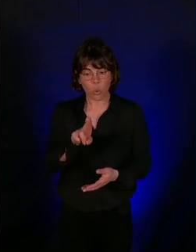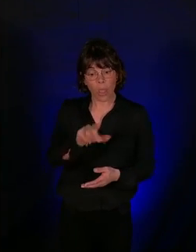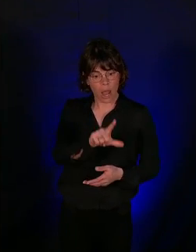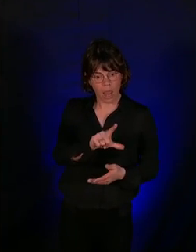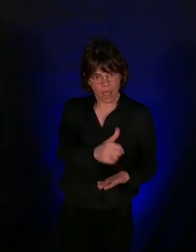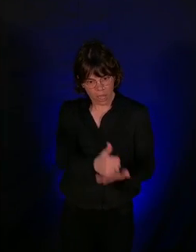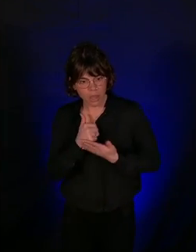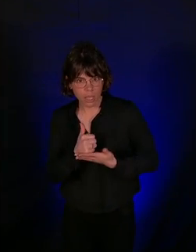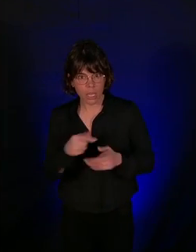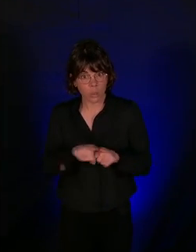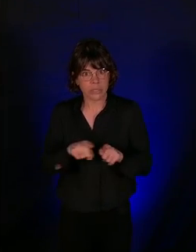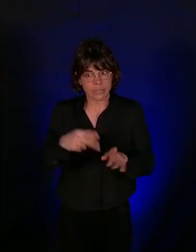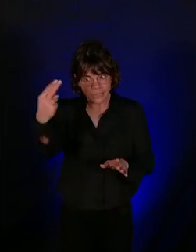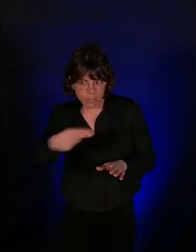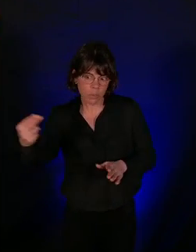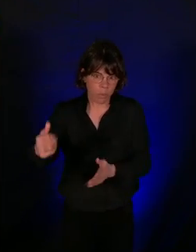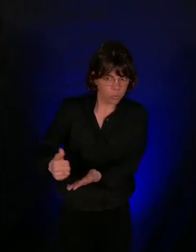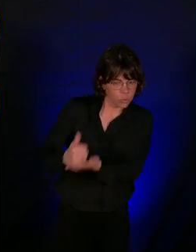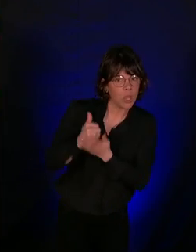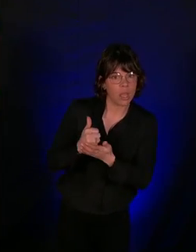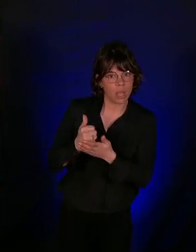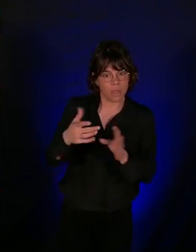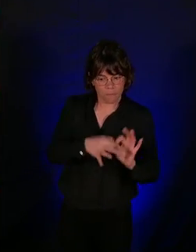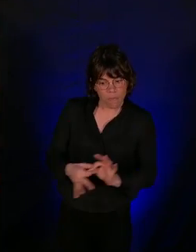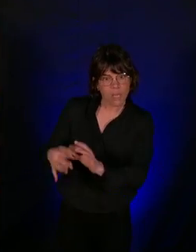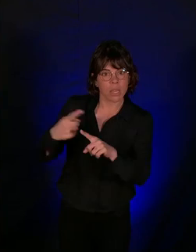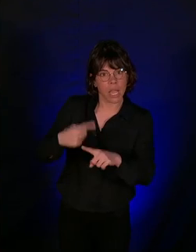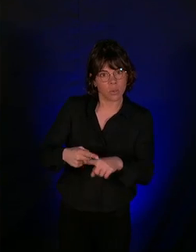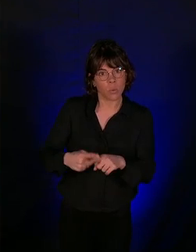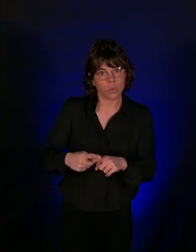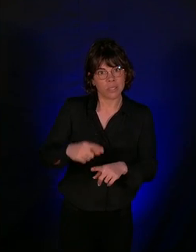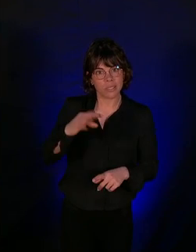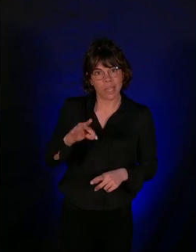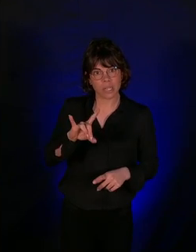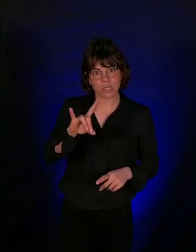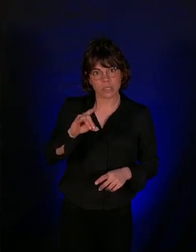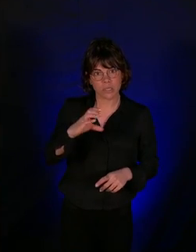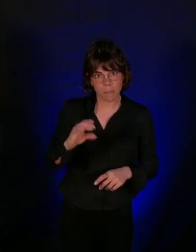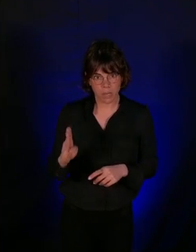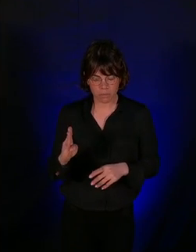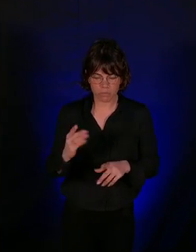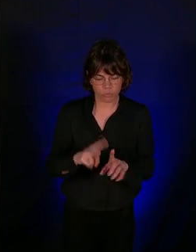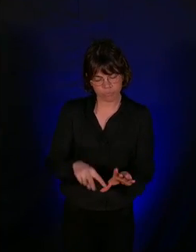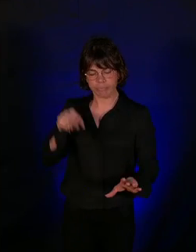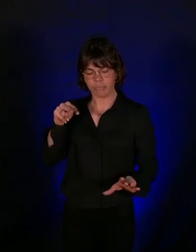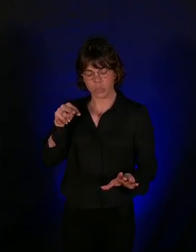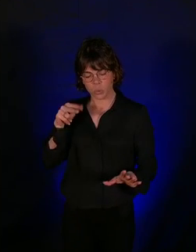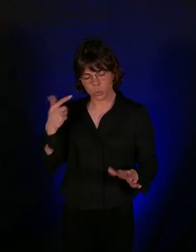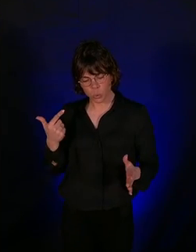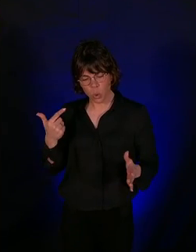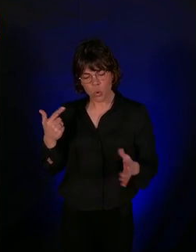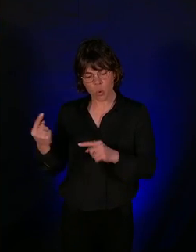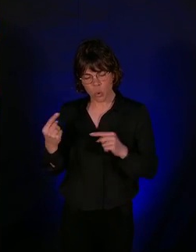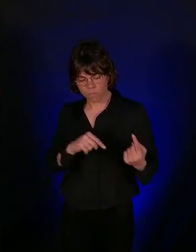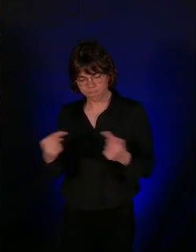appuyé nation nationalement par la Fédération thcb nous a permis de prendre du recul sur notre conflit